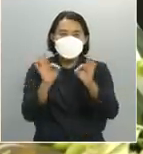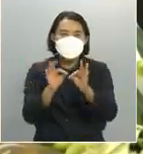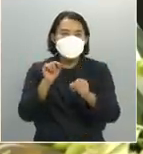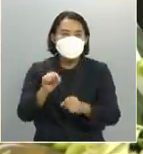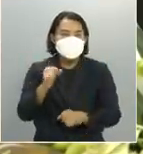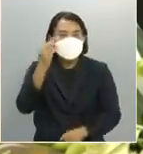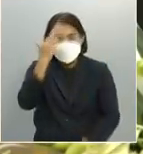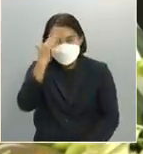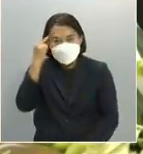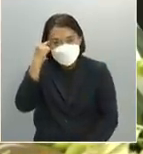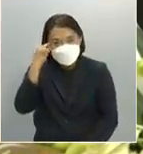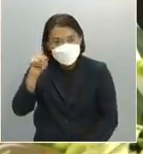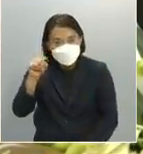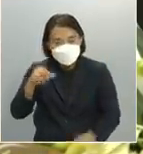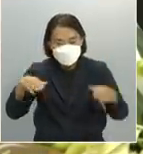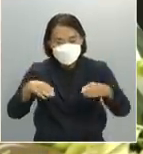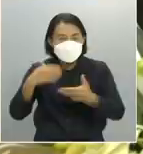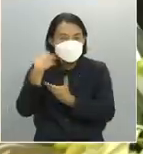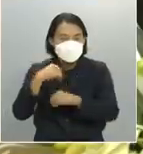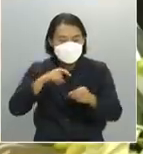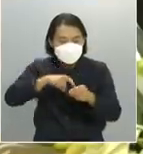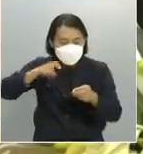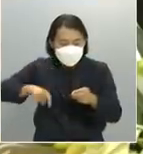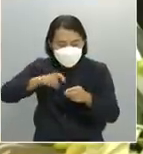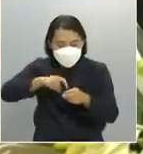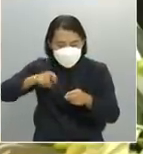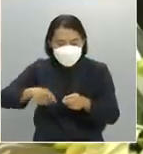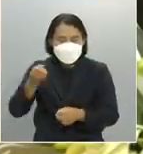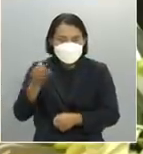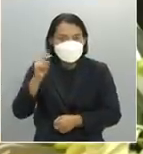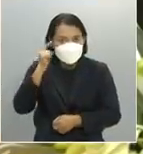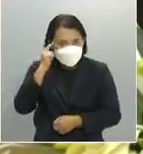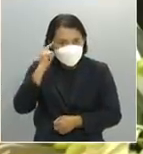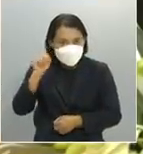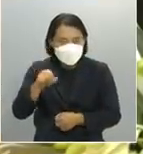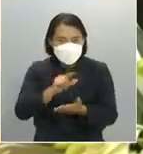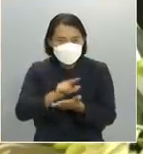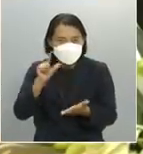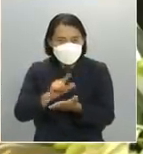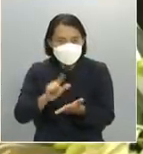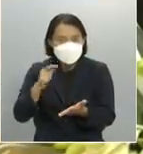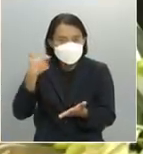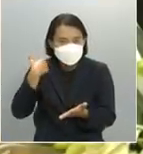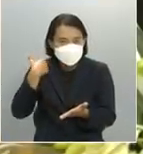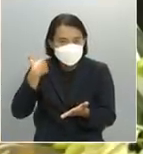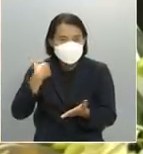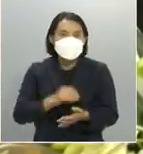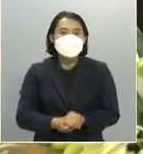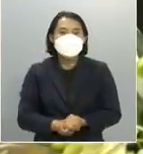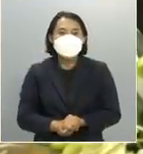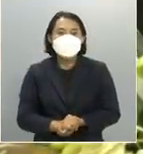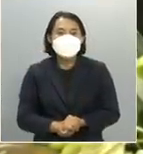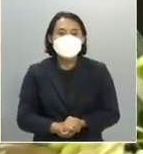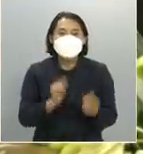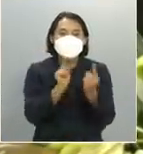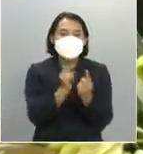ช่ไหมคนออกจากประชาธิปัตย์เยอะอาจารย์ไตรรงค์บอกว่าช่วงหลังคนลาออกจากพรรคไปหลายคนบางคนมาหาถึงบ้านบ